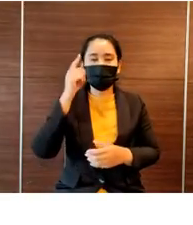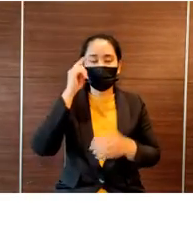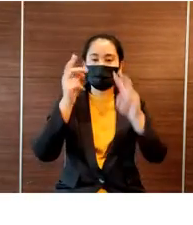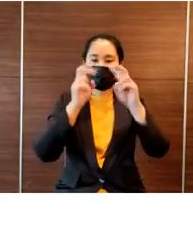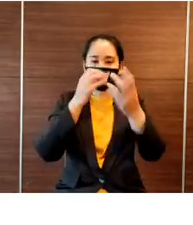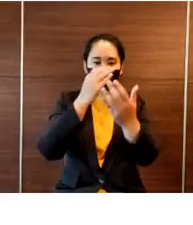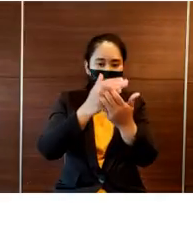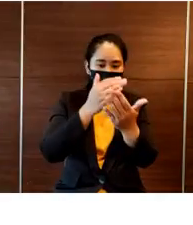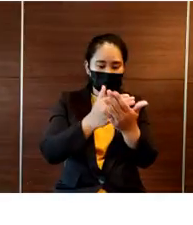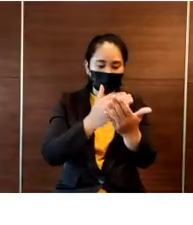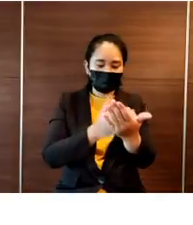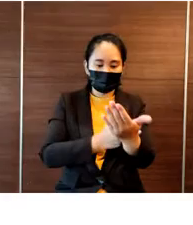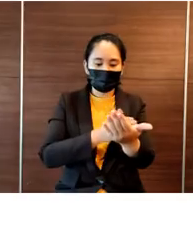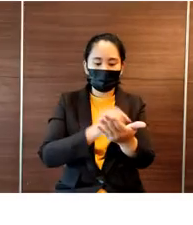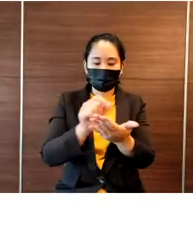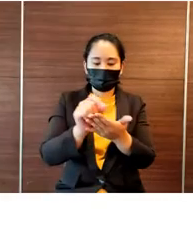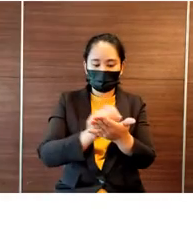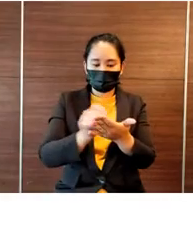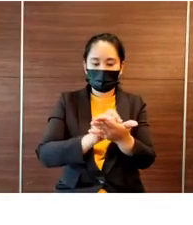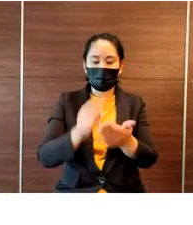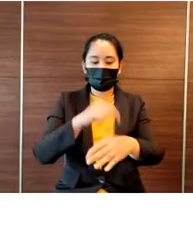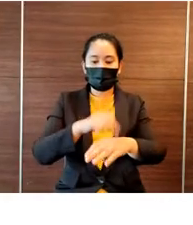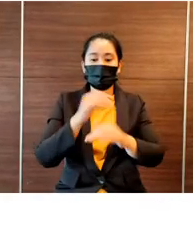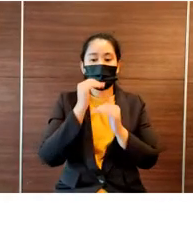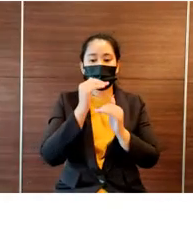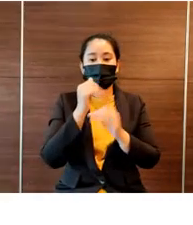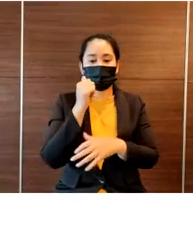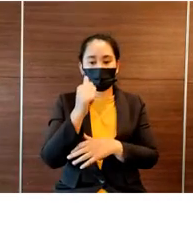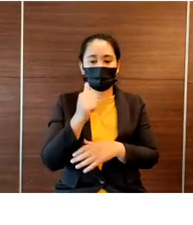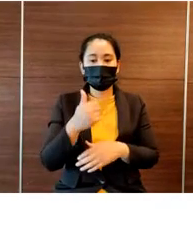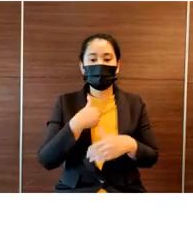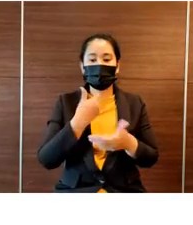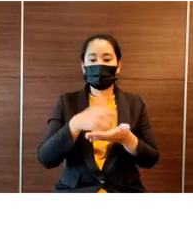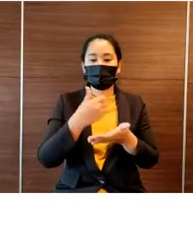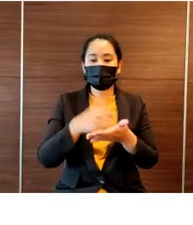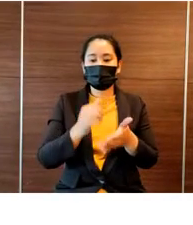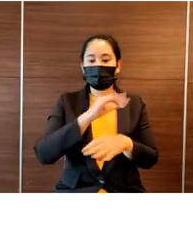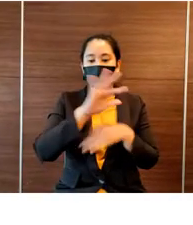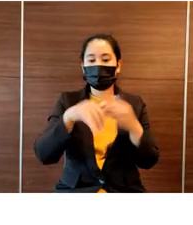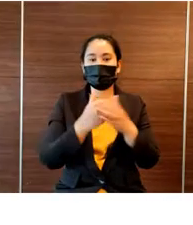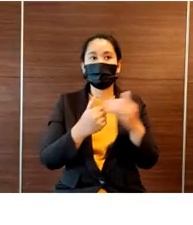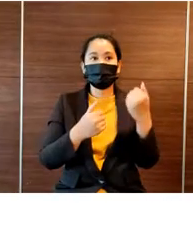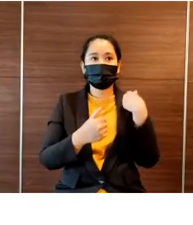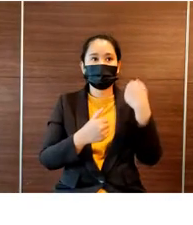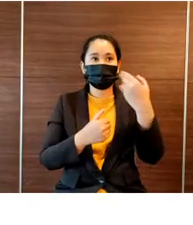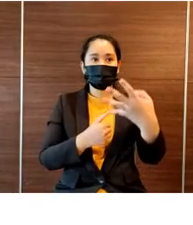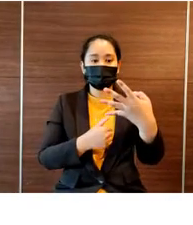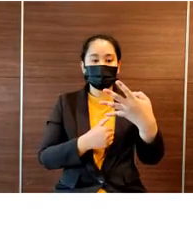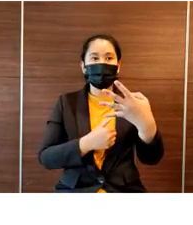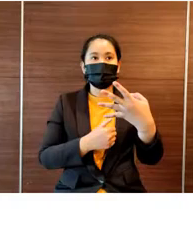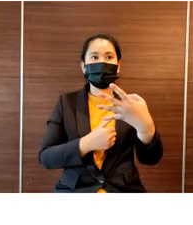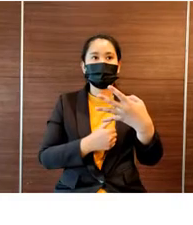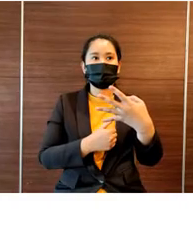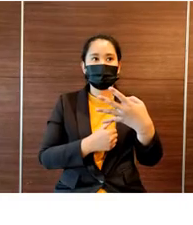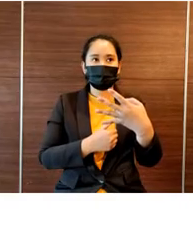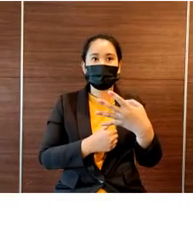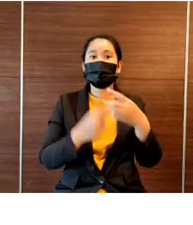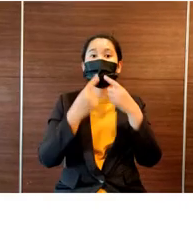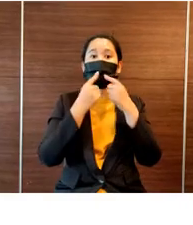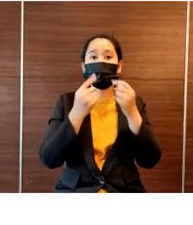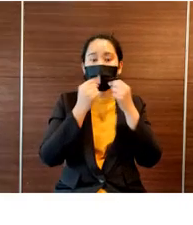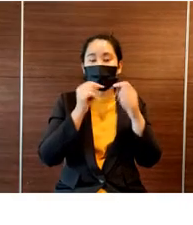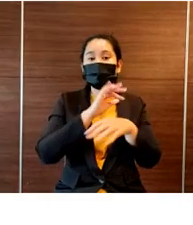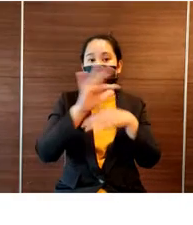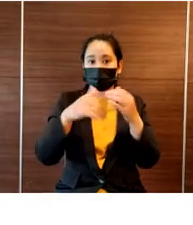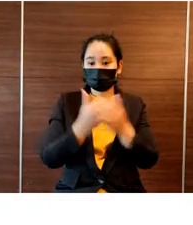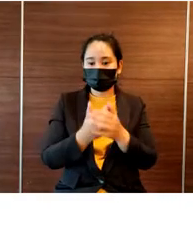ดตามหัวข้อเอาแล้วมันจะกำหนดเวลาได้ดังนั้นจะมีประมาณ4เรื่องย่อยๆซึ่งอมความรวมของเรื่องพิธีด้วยนะครับขออนุญาตพูดให้ครบ4ข้อนะคะเ